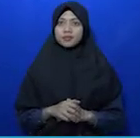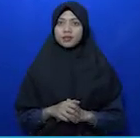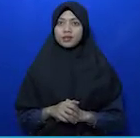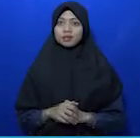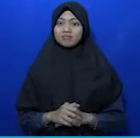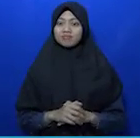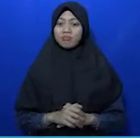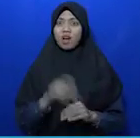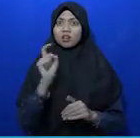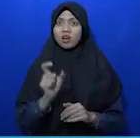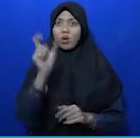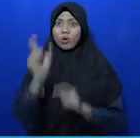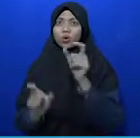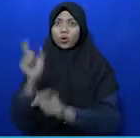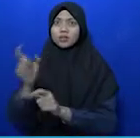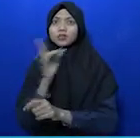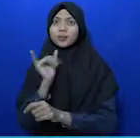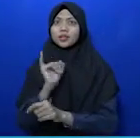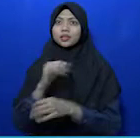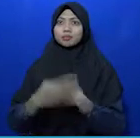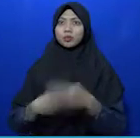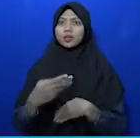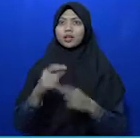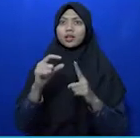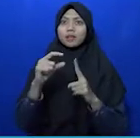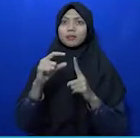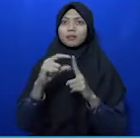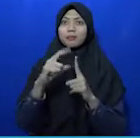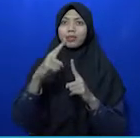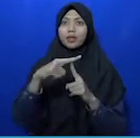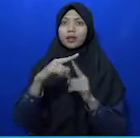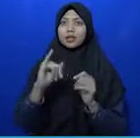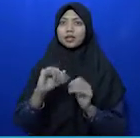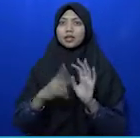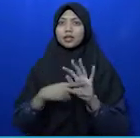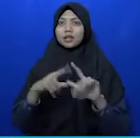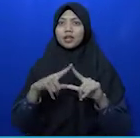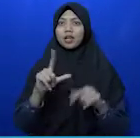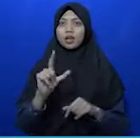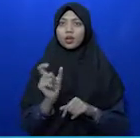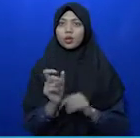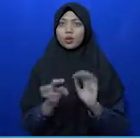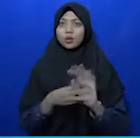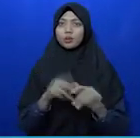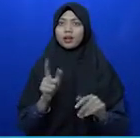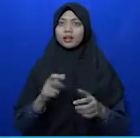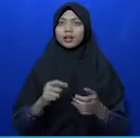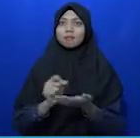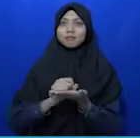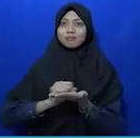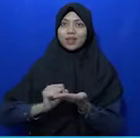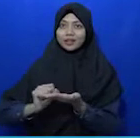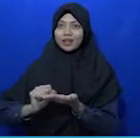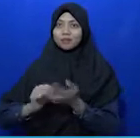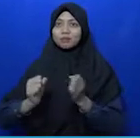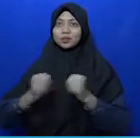pihak-pihak terkait seperti Inalum, Freeport McMoRan, dan Rio Tinto sudah menandatangani Head of